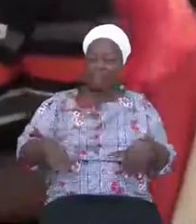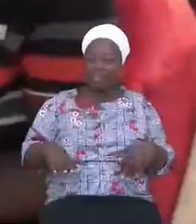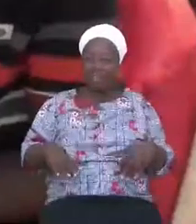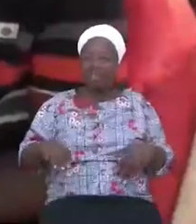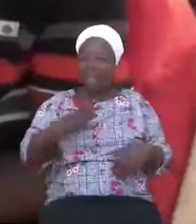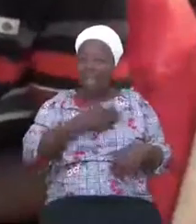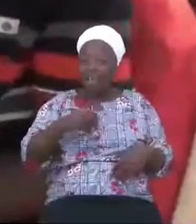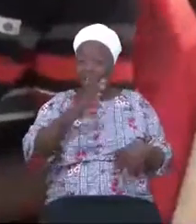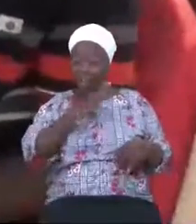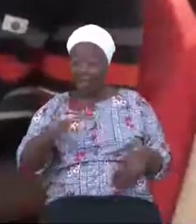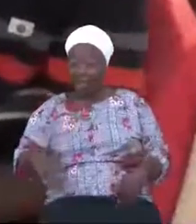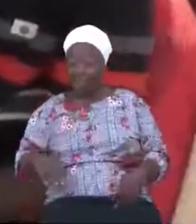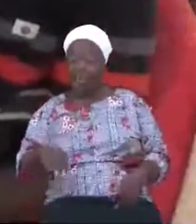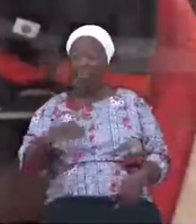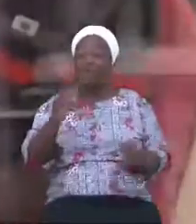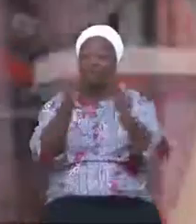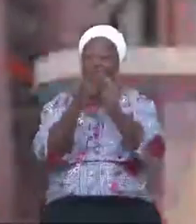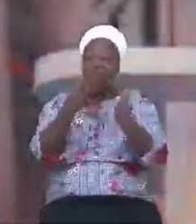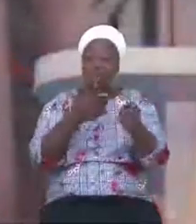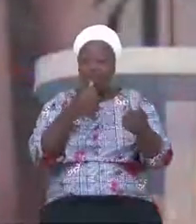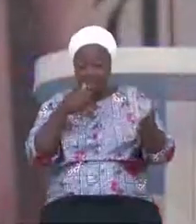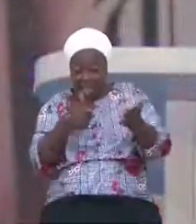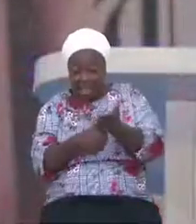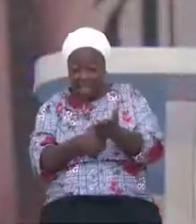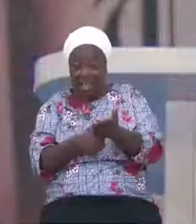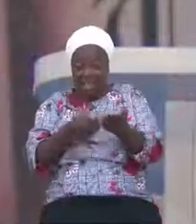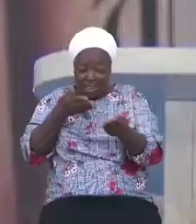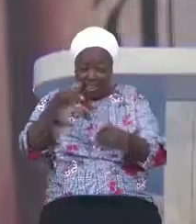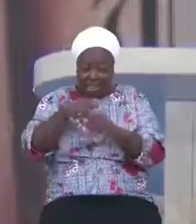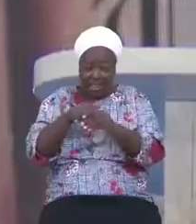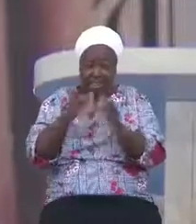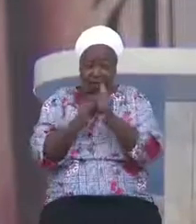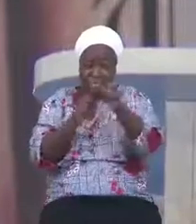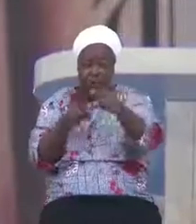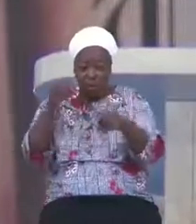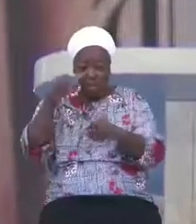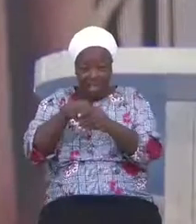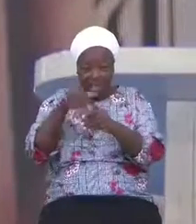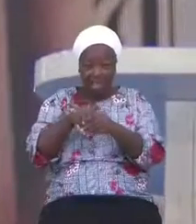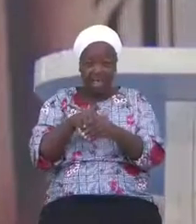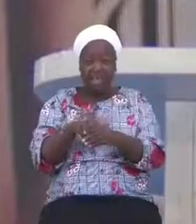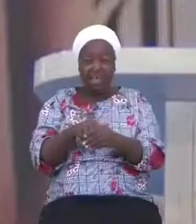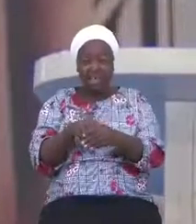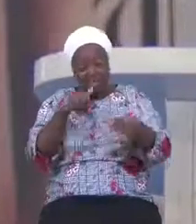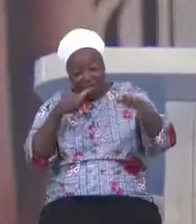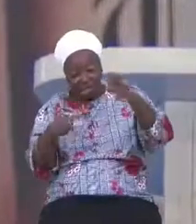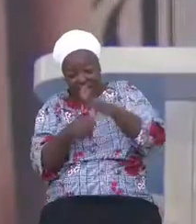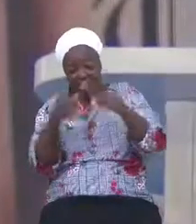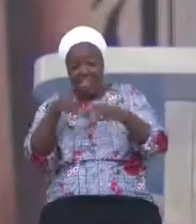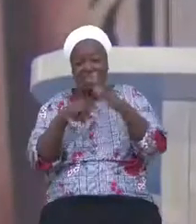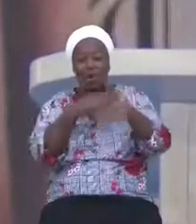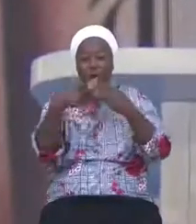et Christ, avec la lettre, dedans, avec toi dedans, caché dans le Dieu